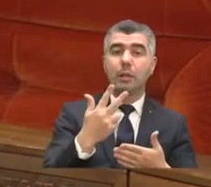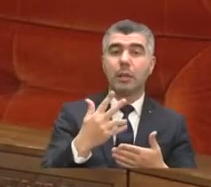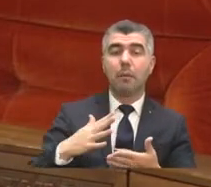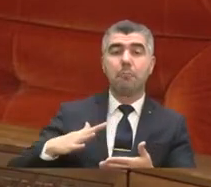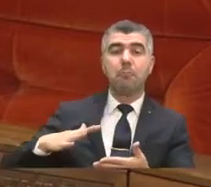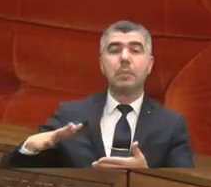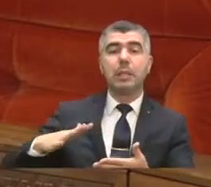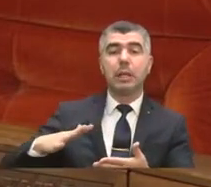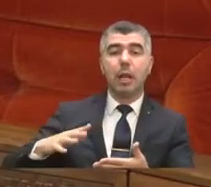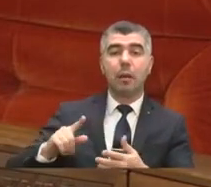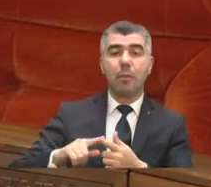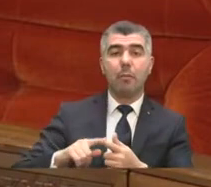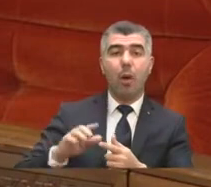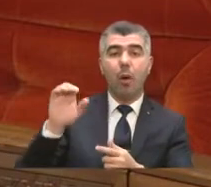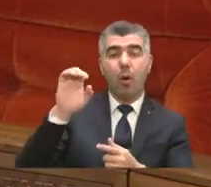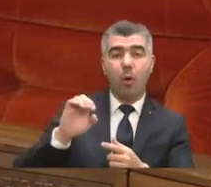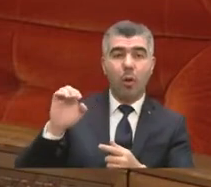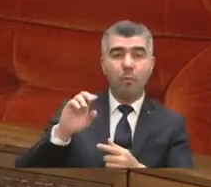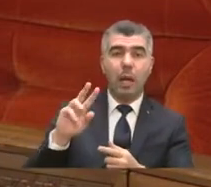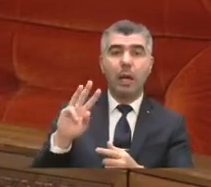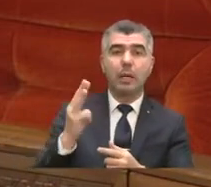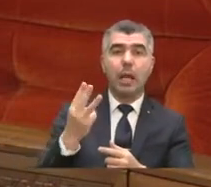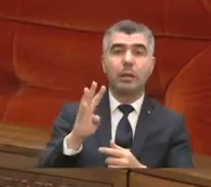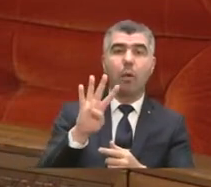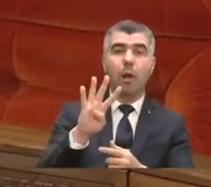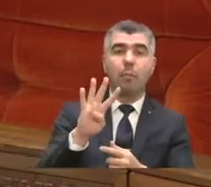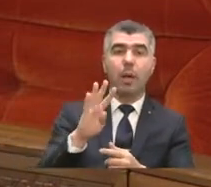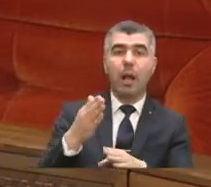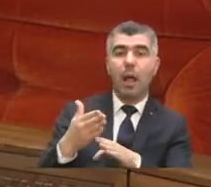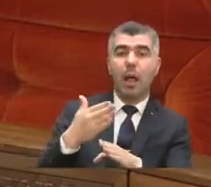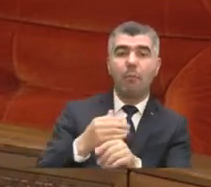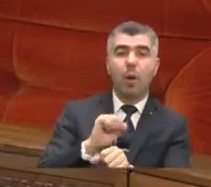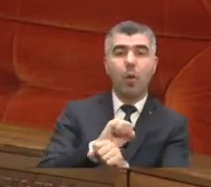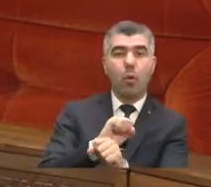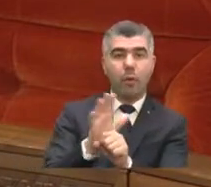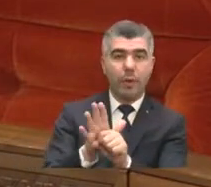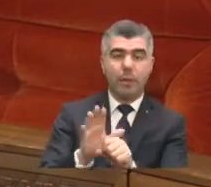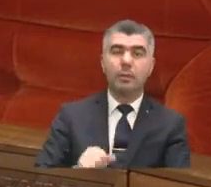بالمدن المغربية، عوض 43 قبل الأزمة ديال كوفيد.